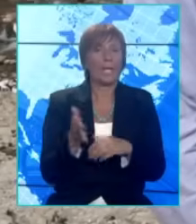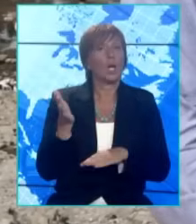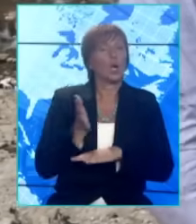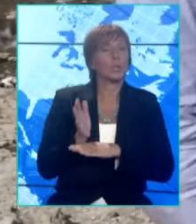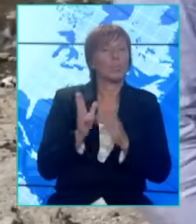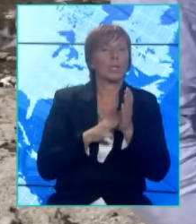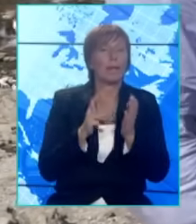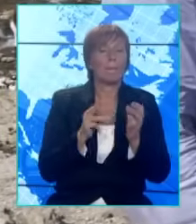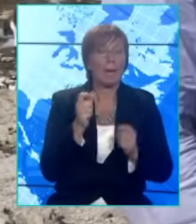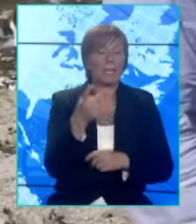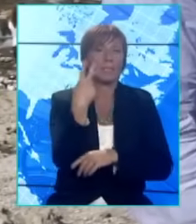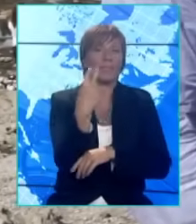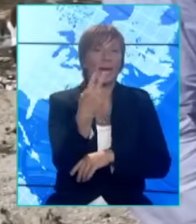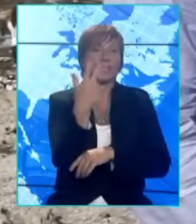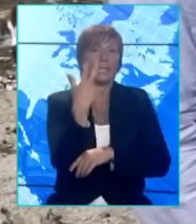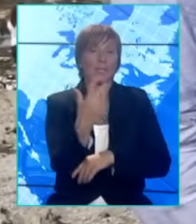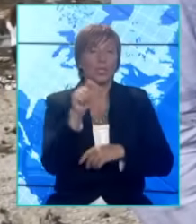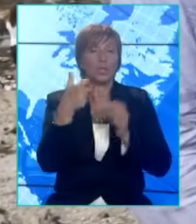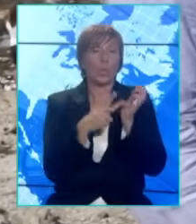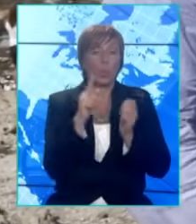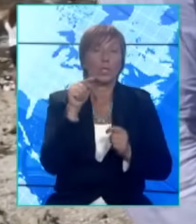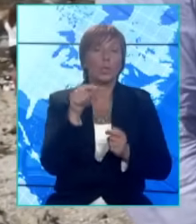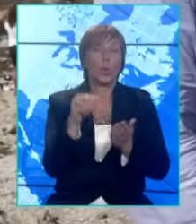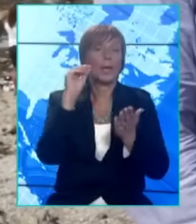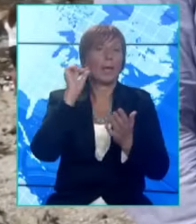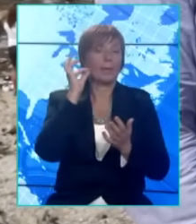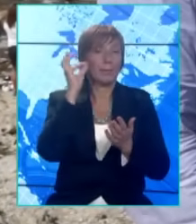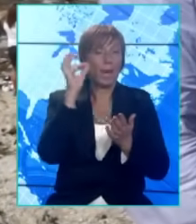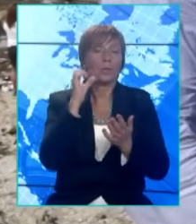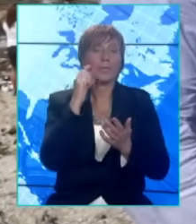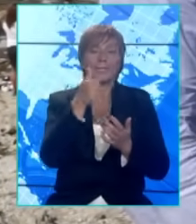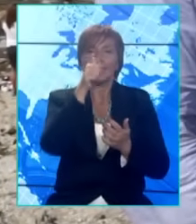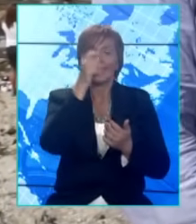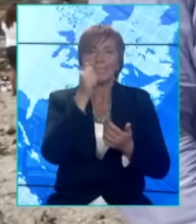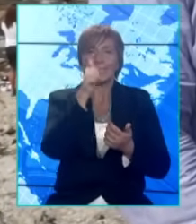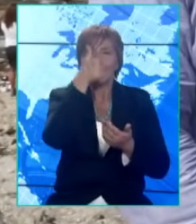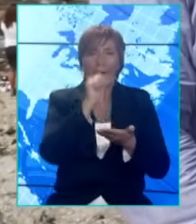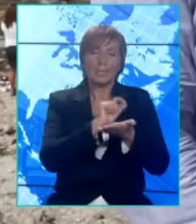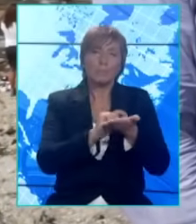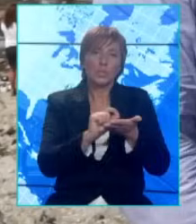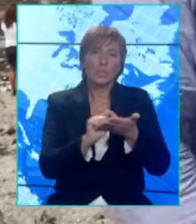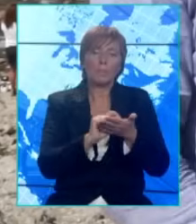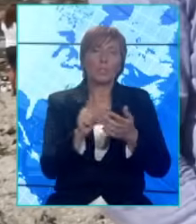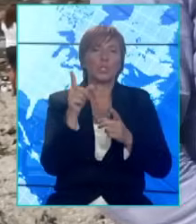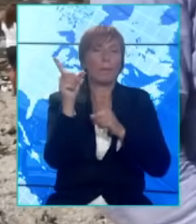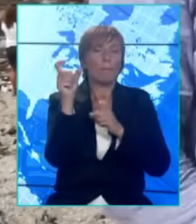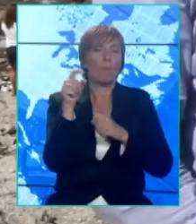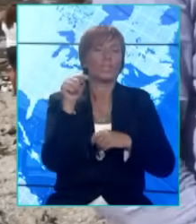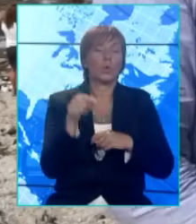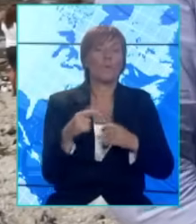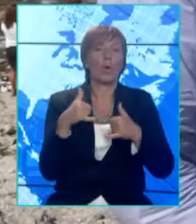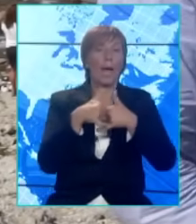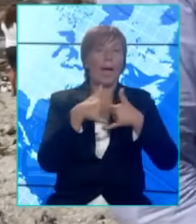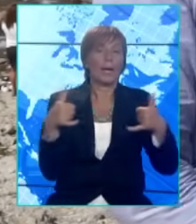Gospodine Mariću, 23. je srpnja, to je datum koji je zlatnim slovima piše povijest ovoga grada.